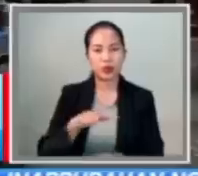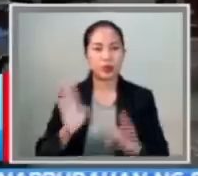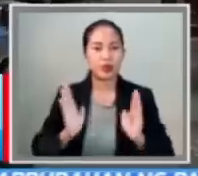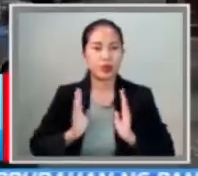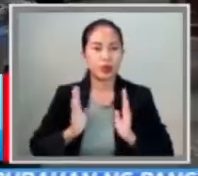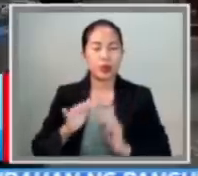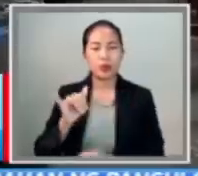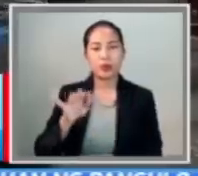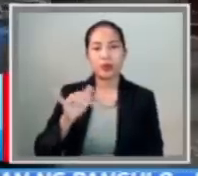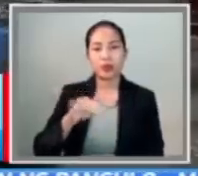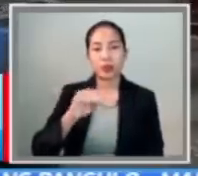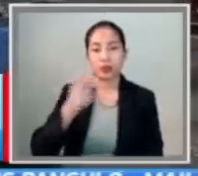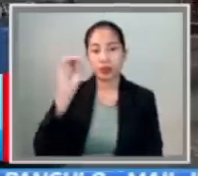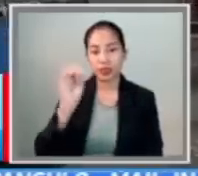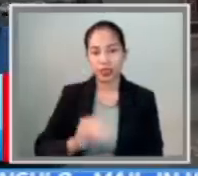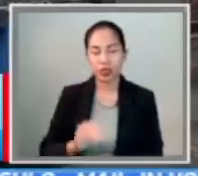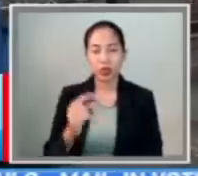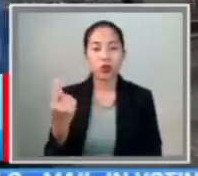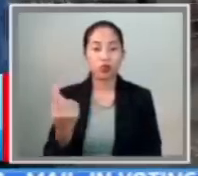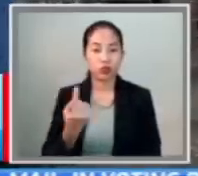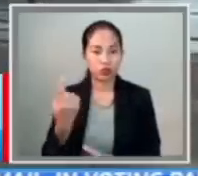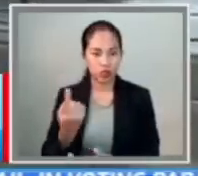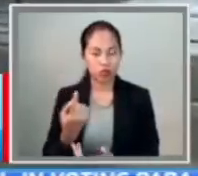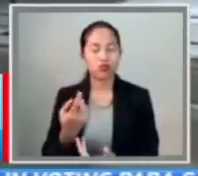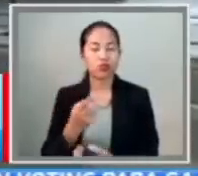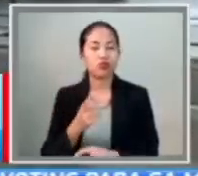healthcare utilization sa lungsod.